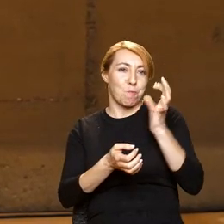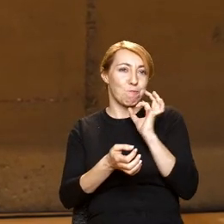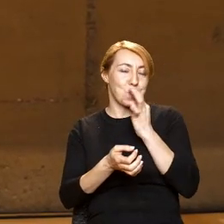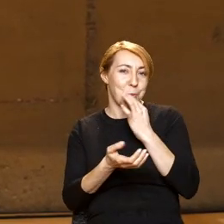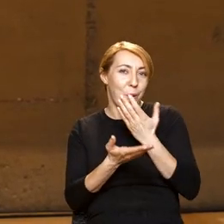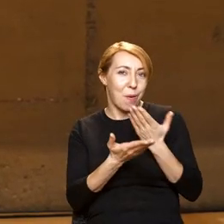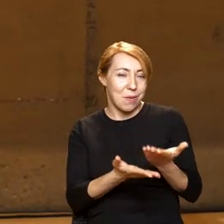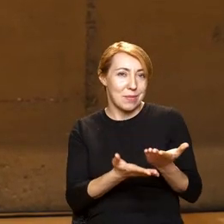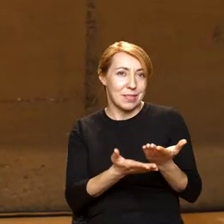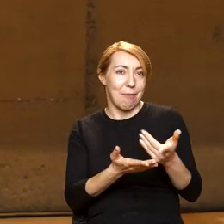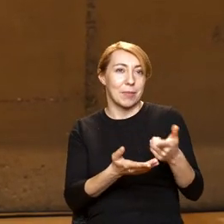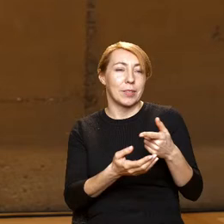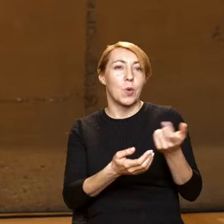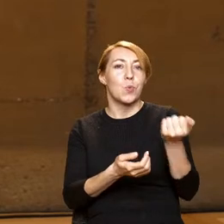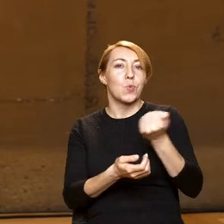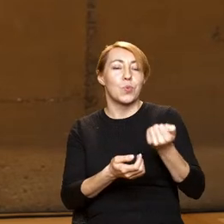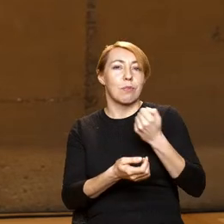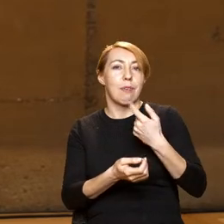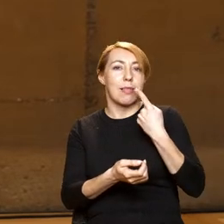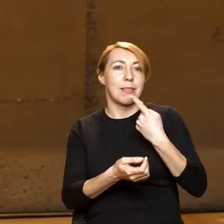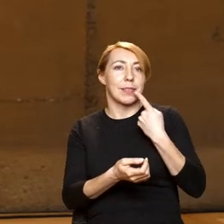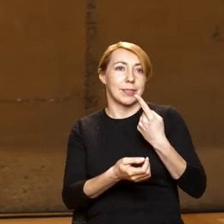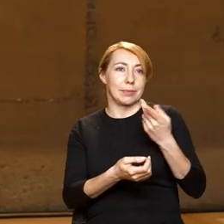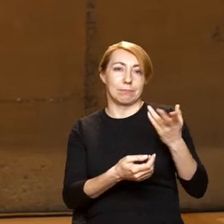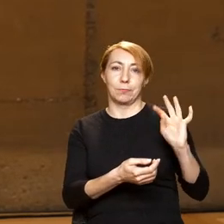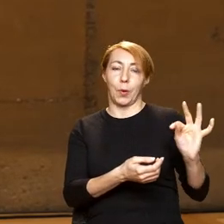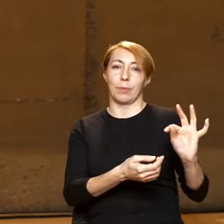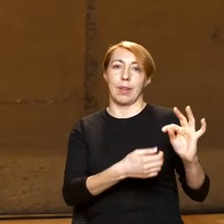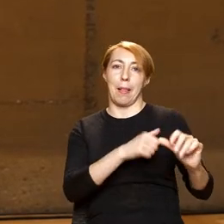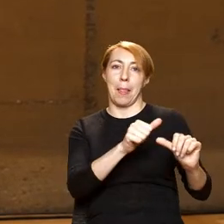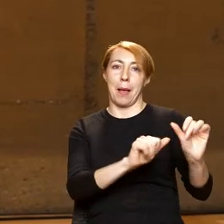posługuje językiem ówczesnym. On